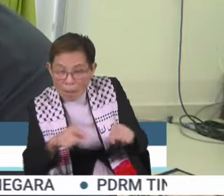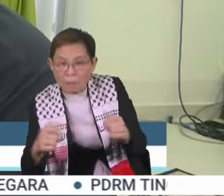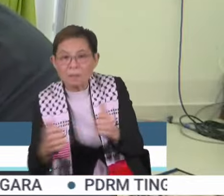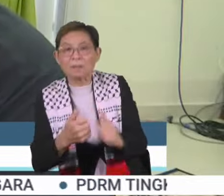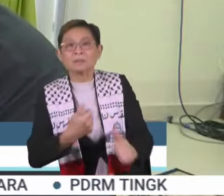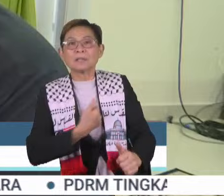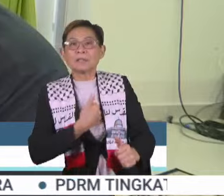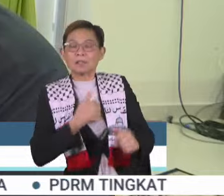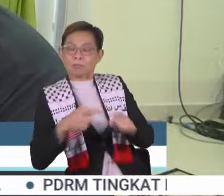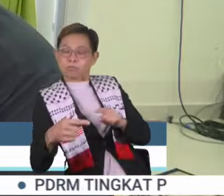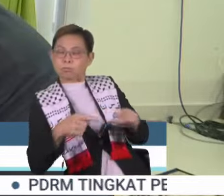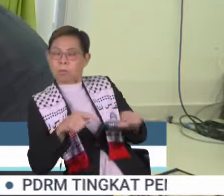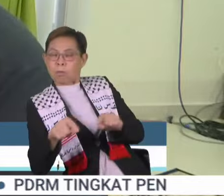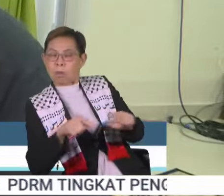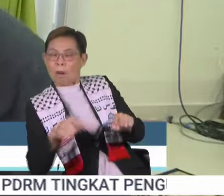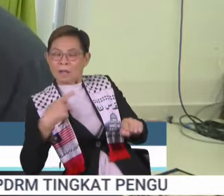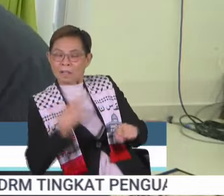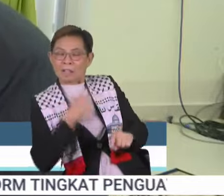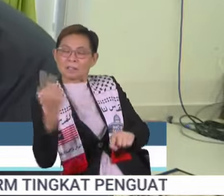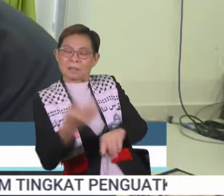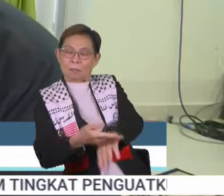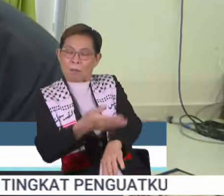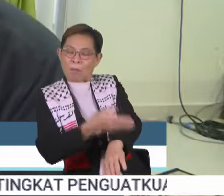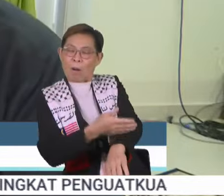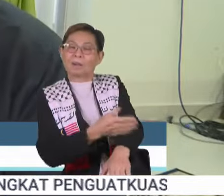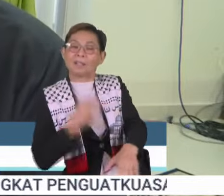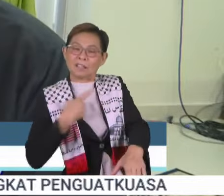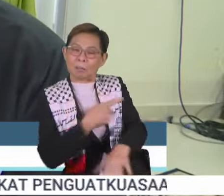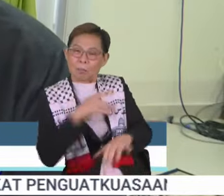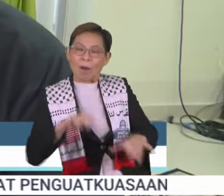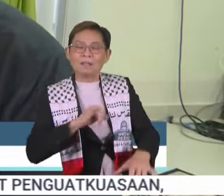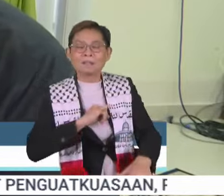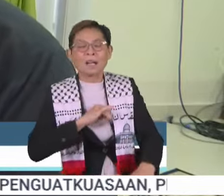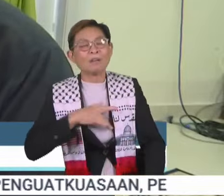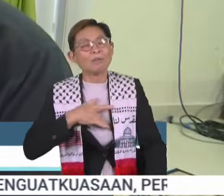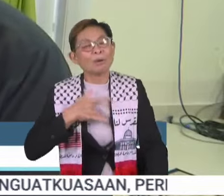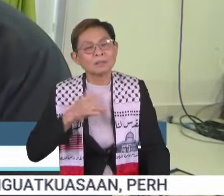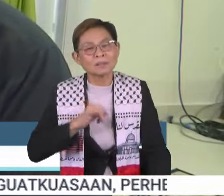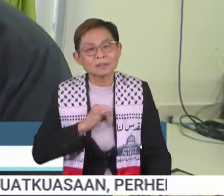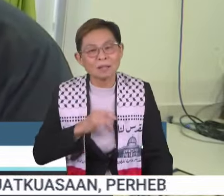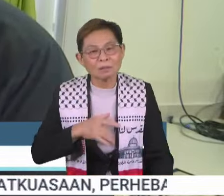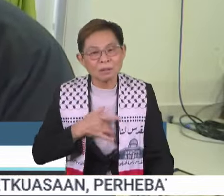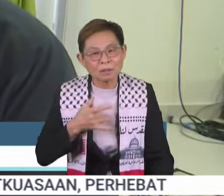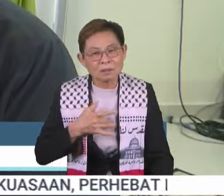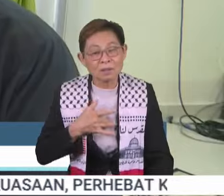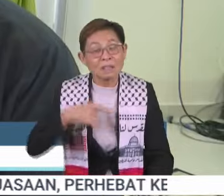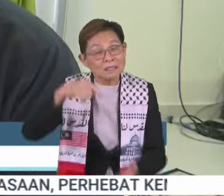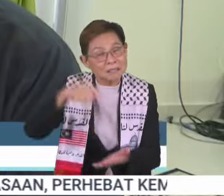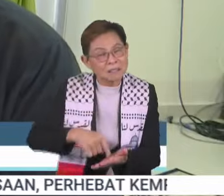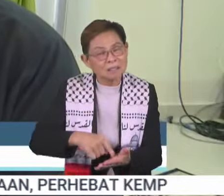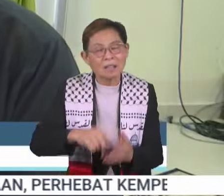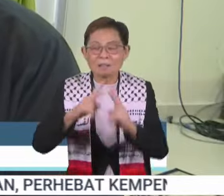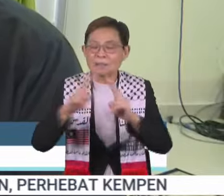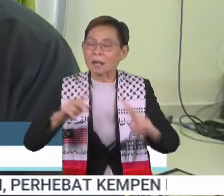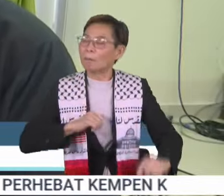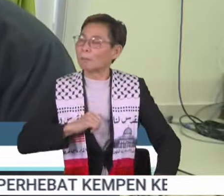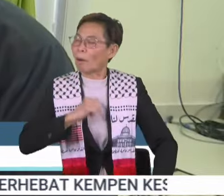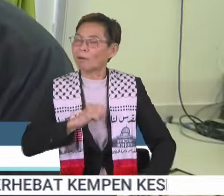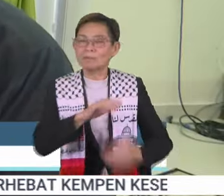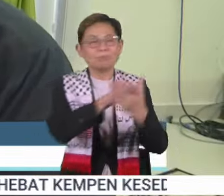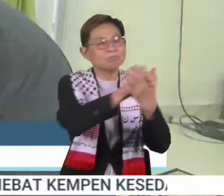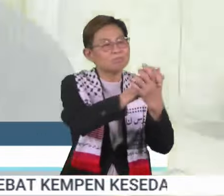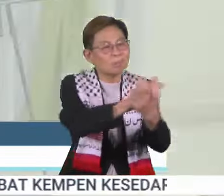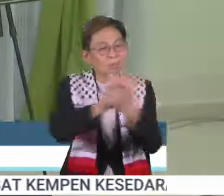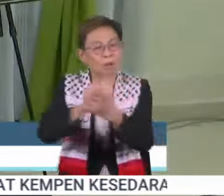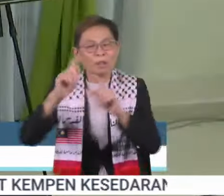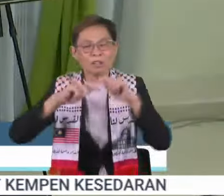paling penting. Jadi kita akan sentiasa menambah baik apa yang kita pernah buat. Jadi saya rasa ini sangat membanggakan dan tahniah